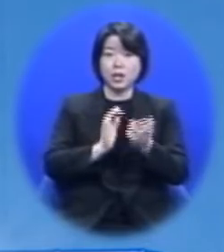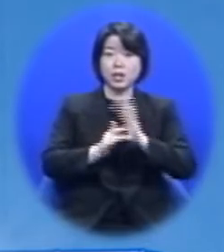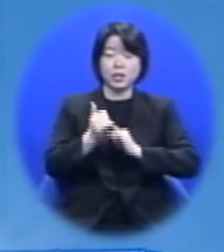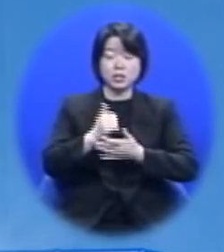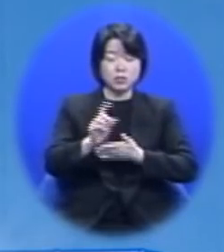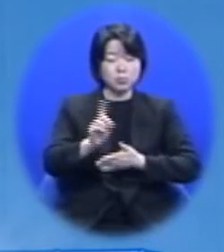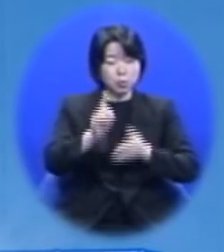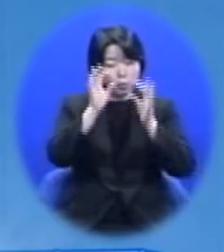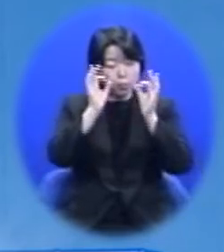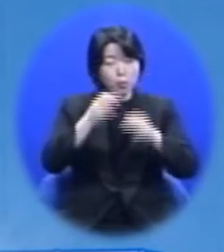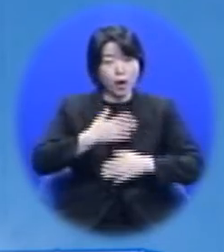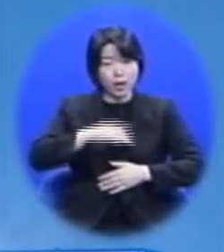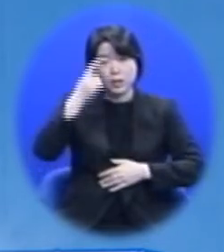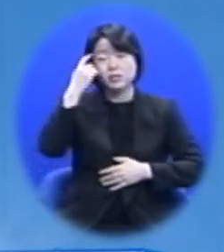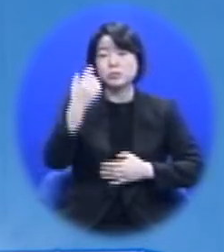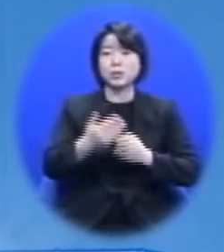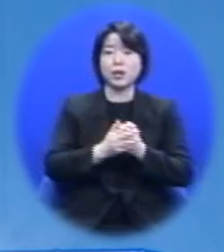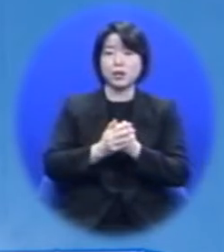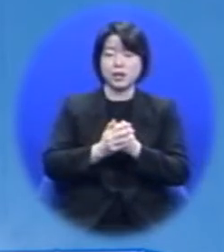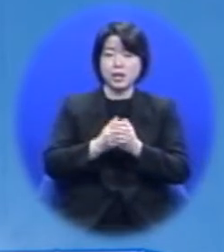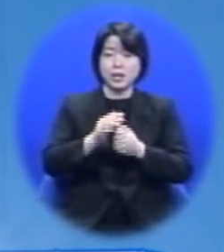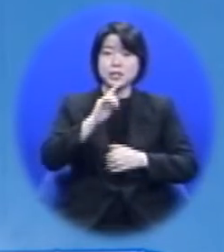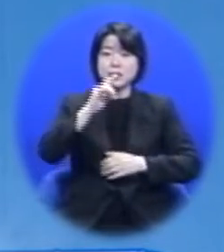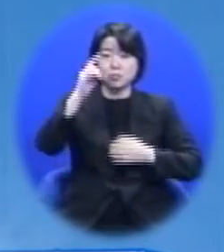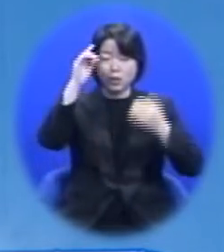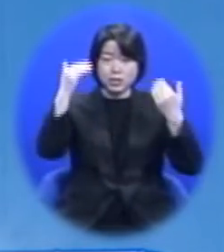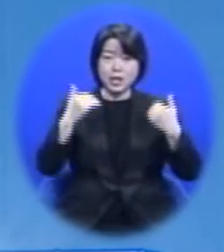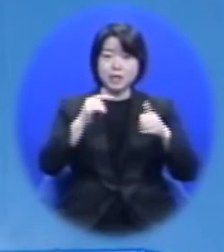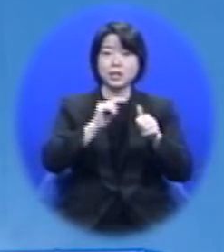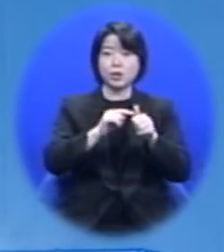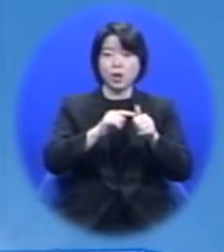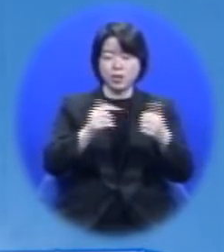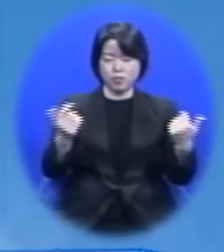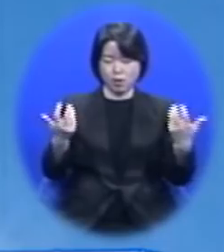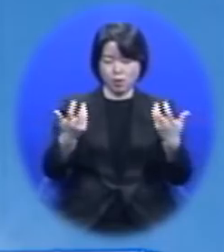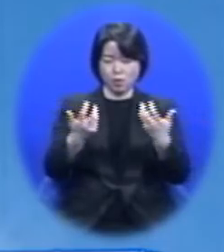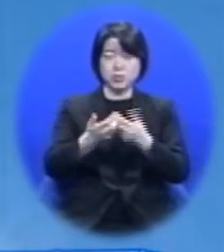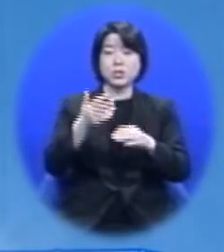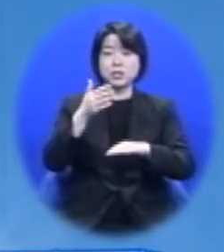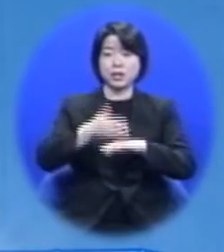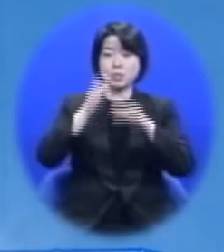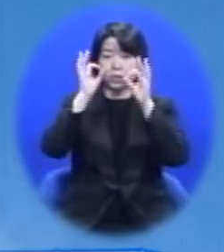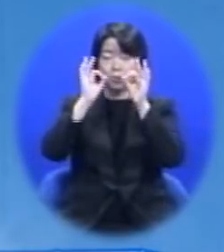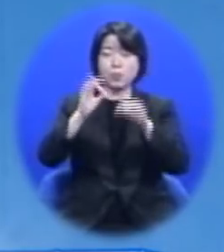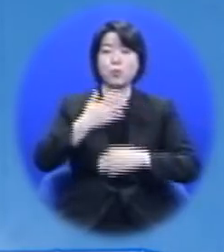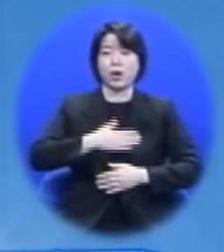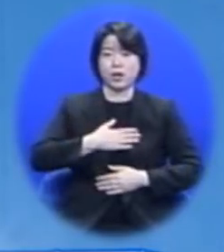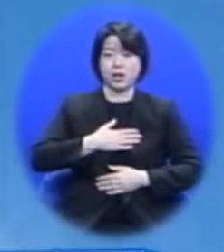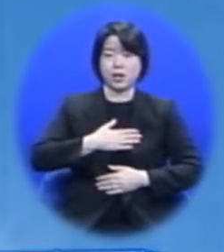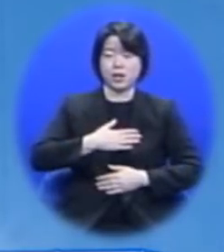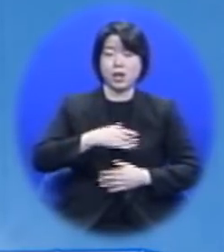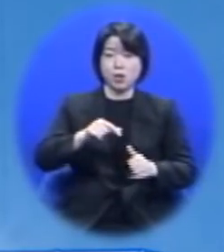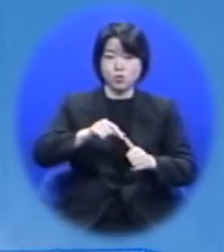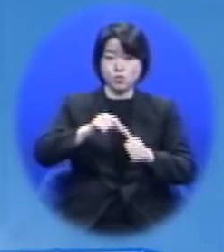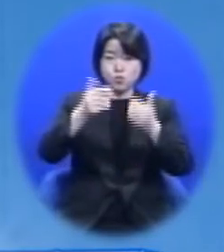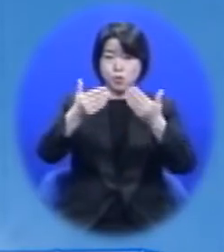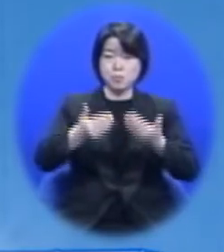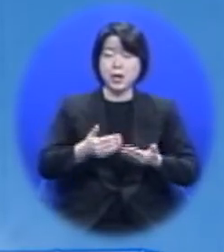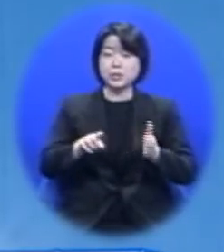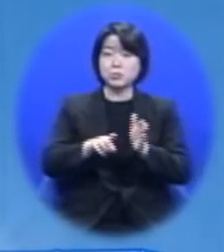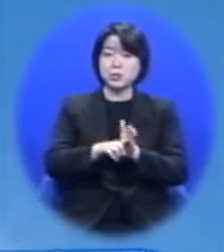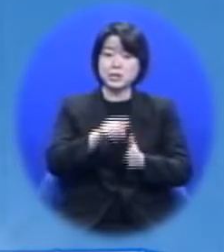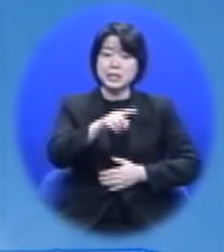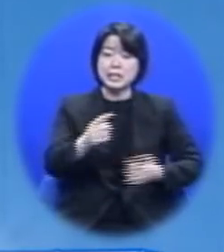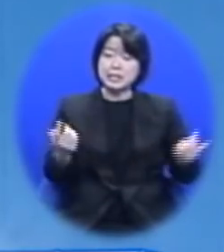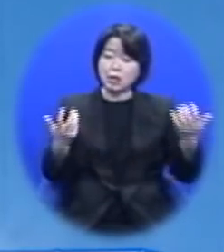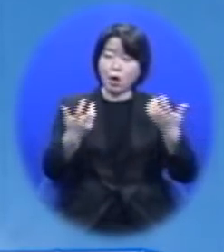보고 아셨나? 삭개오의 그 넘치는 감사를 보고 알았다는 거예요. 구원받은 믿음은 반드시 이